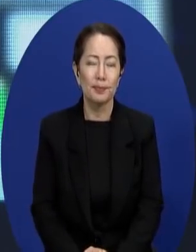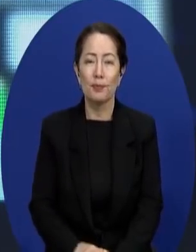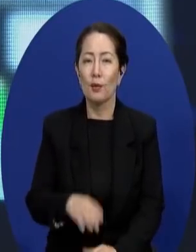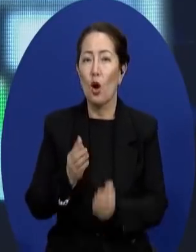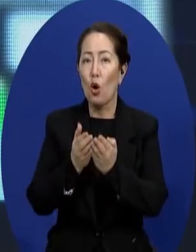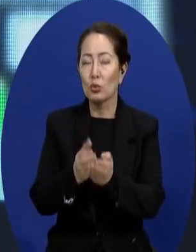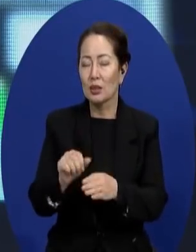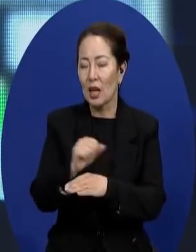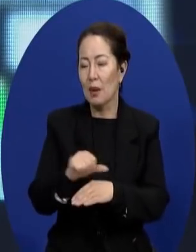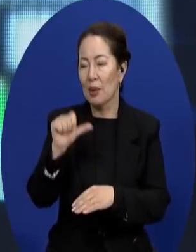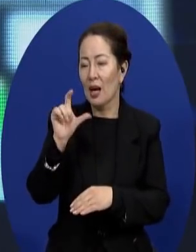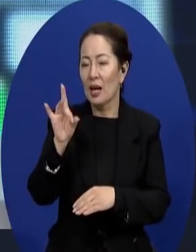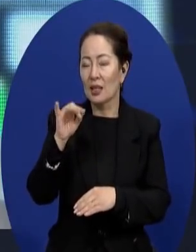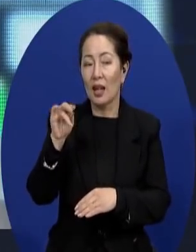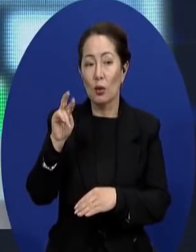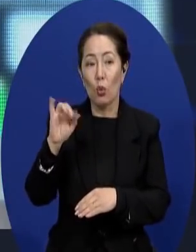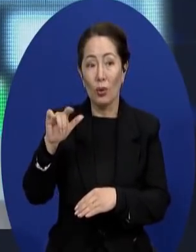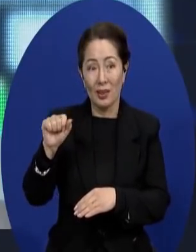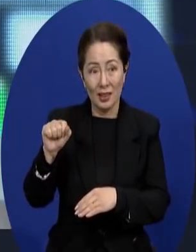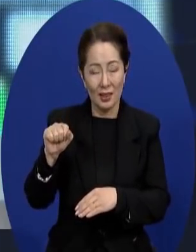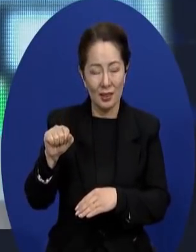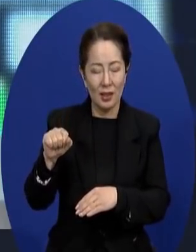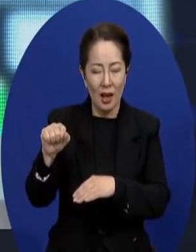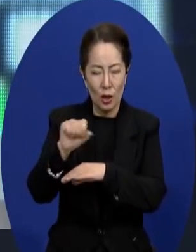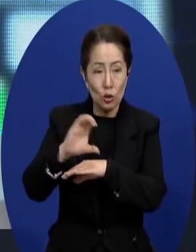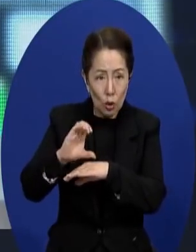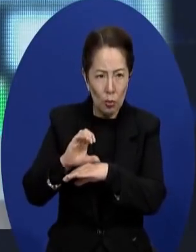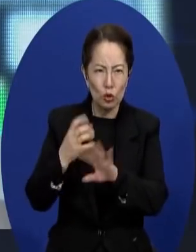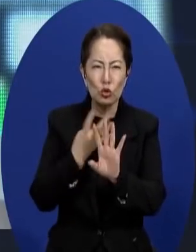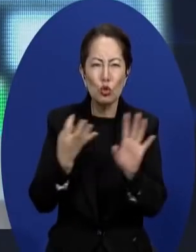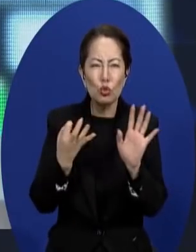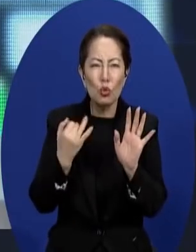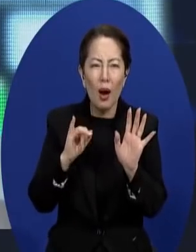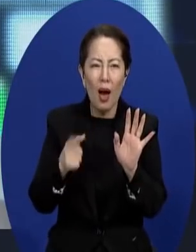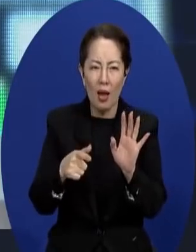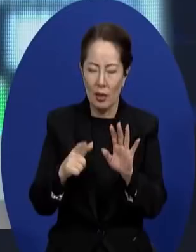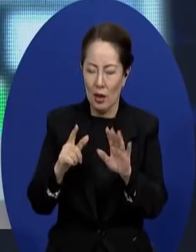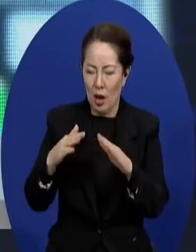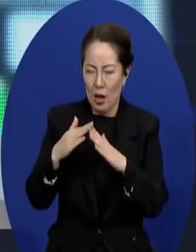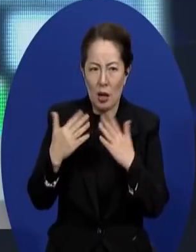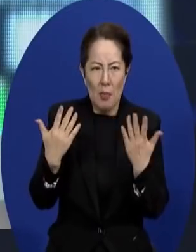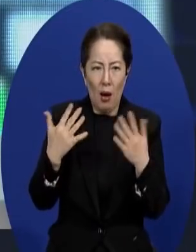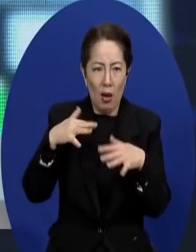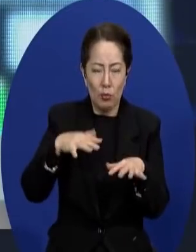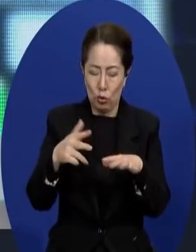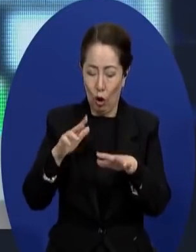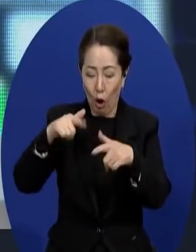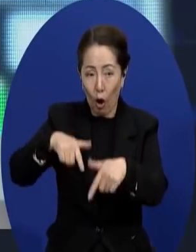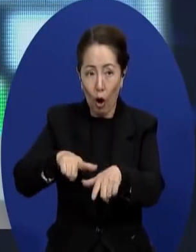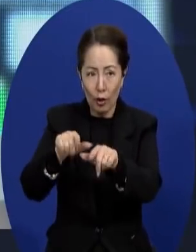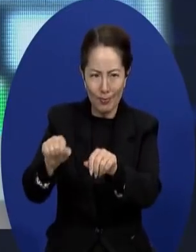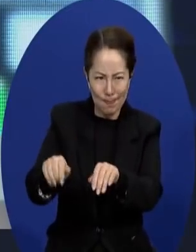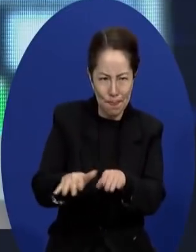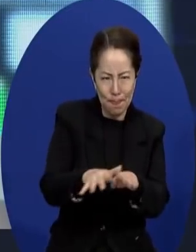Хөмсгөл аймгийн Эрдэнэ уулган сумын 900 гаруй айл орон гэрэг болох эрсдэлтэй нөхцөлд амьдарч байна. Одоогоор голын хайланд автсан 30 гаруй айлын нүүлгэн шилжүүлээд